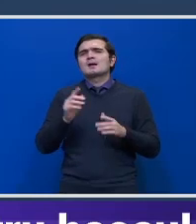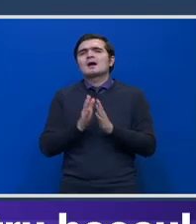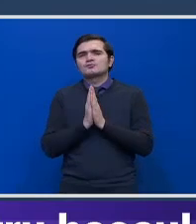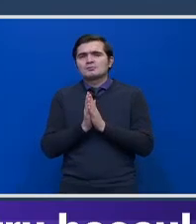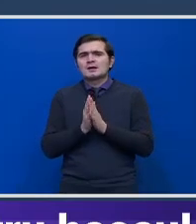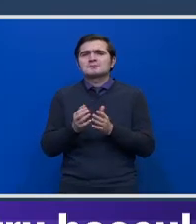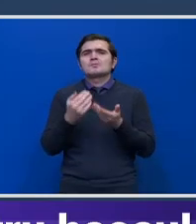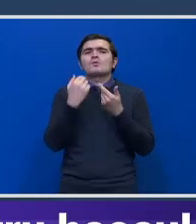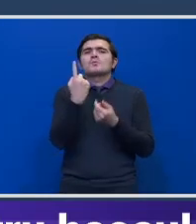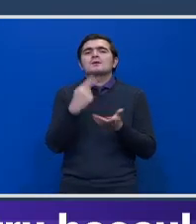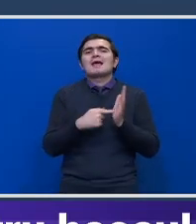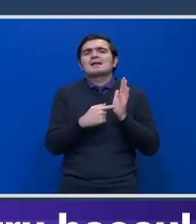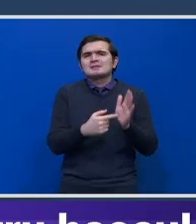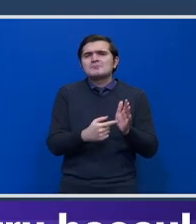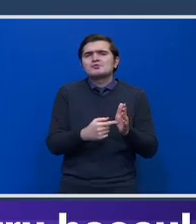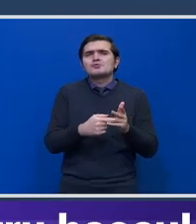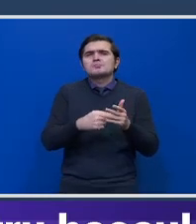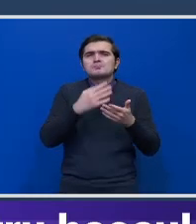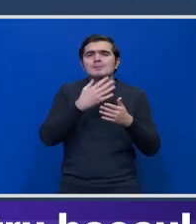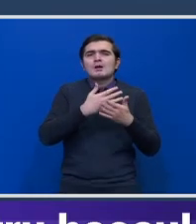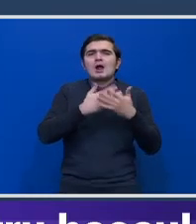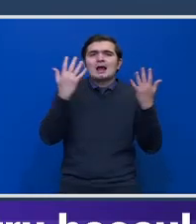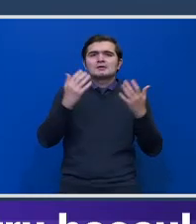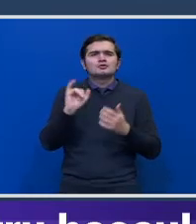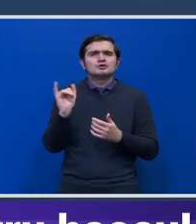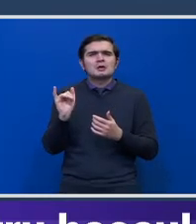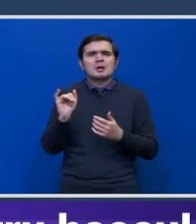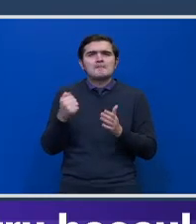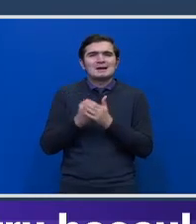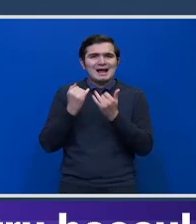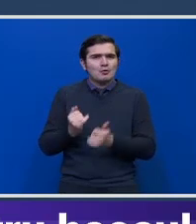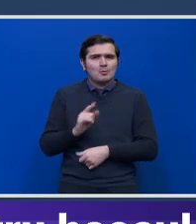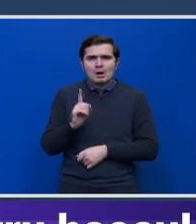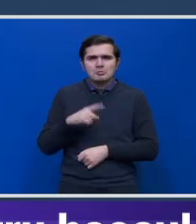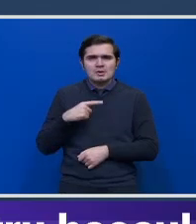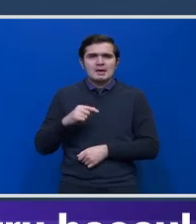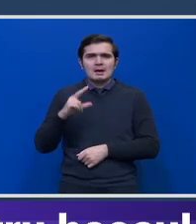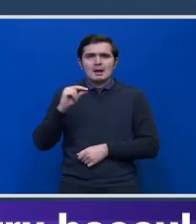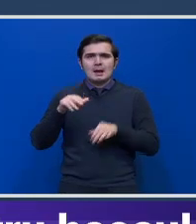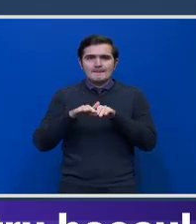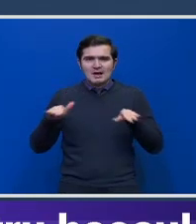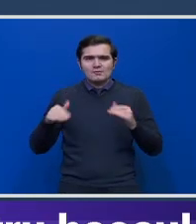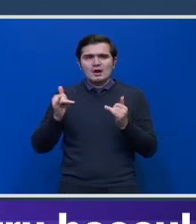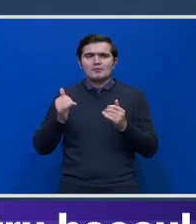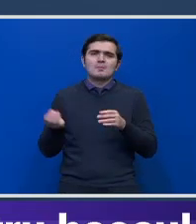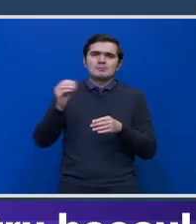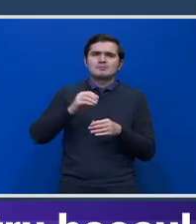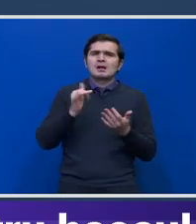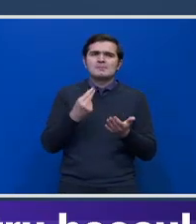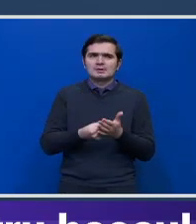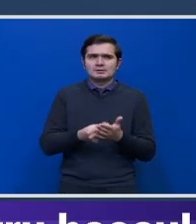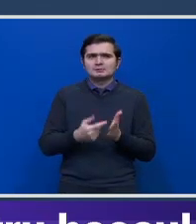V-aș ruga așa, să ne dați un exemplu concret. Cineva care nu se încadra până acum în plafon, dar care se va încadra cât ar plăti, de pildă,